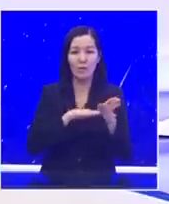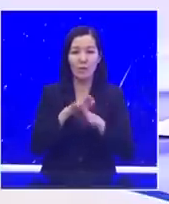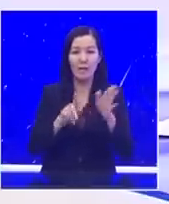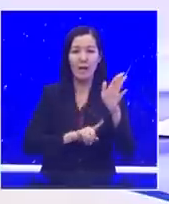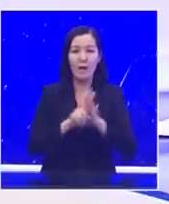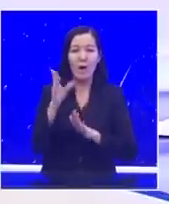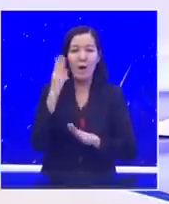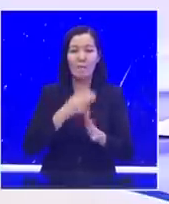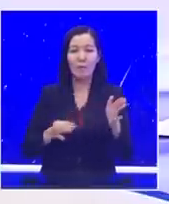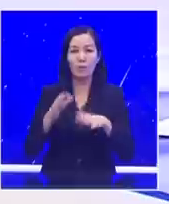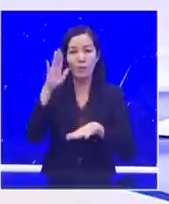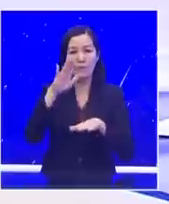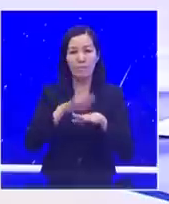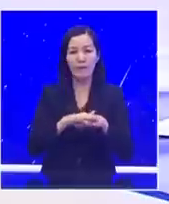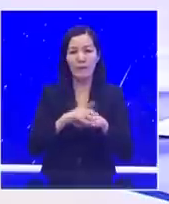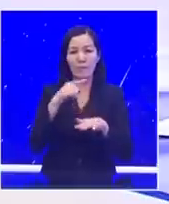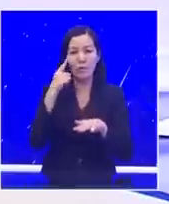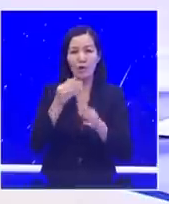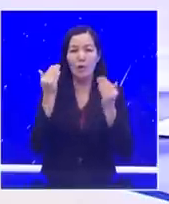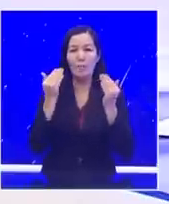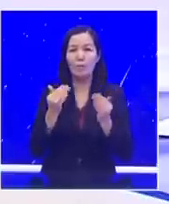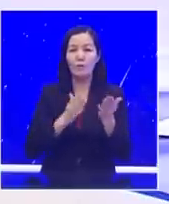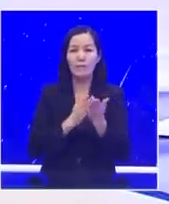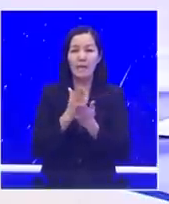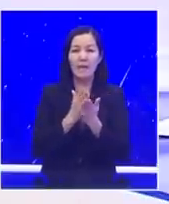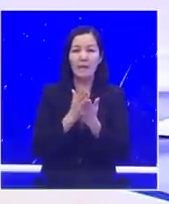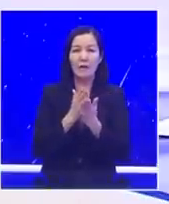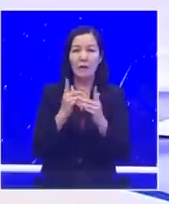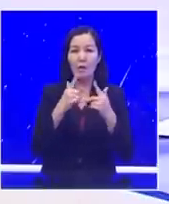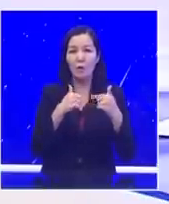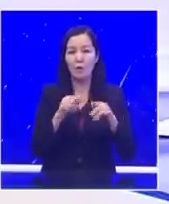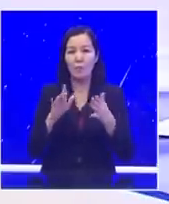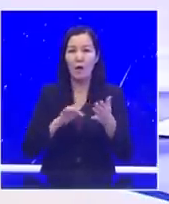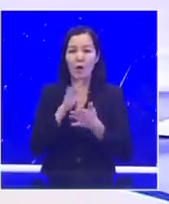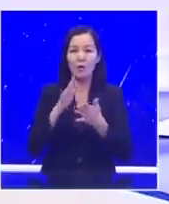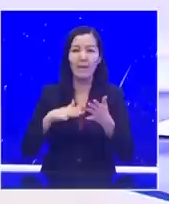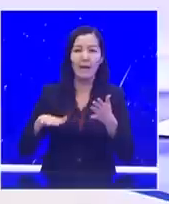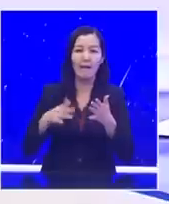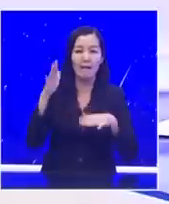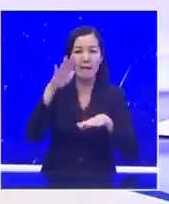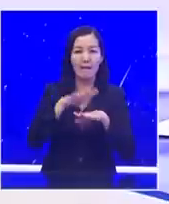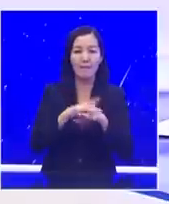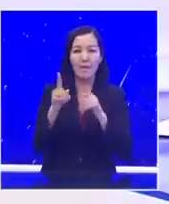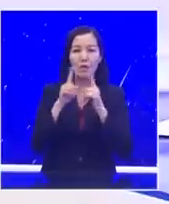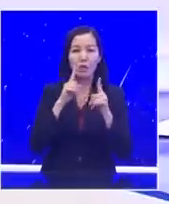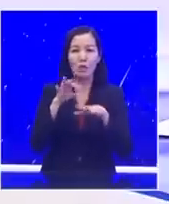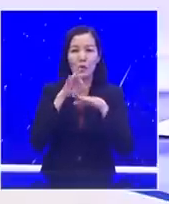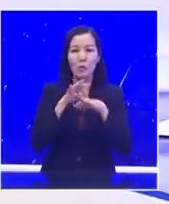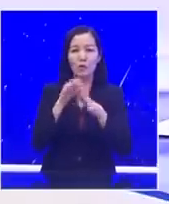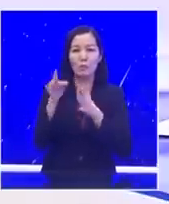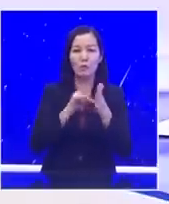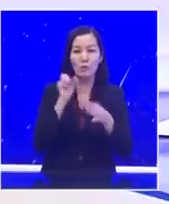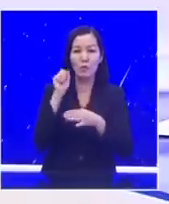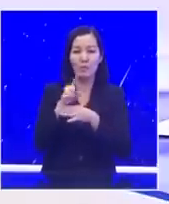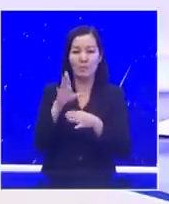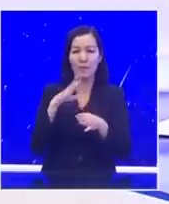Алматы облысының әкімі Амандық Баталов осылай дейді. Бүгін ол салалық құрылымдар және аудан қала әкімдерімен селекторлық кеңес өткізіп